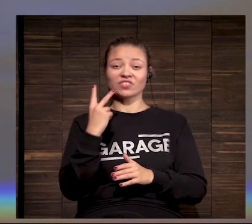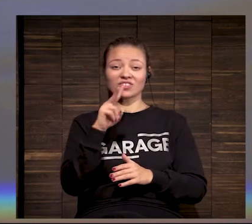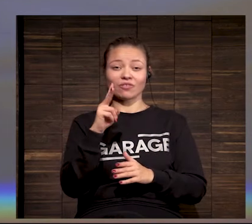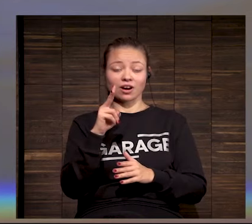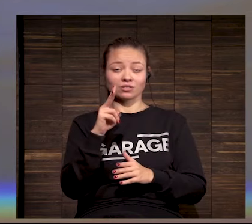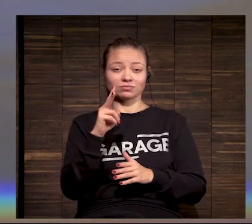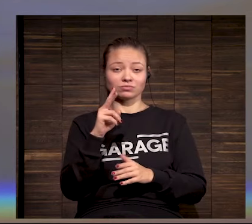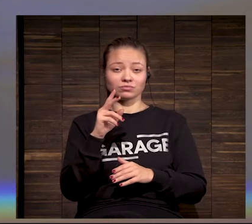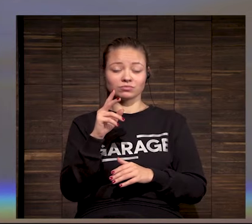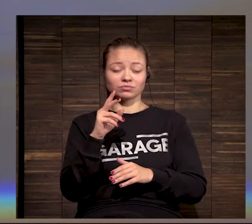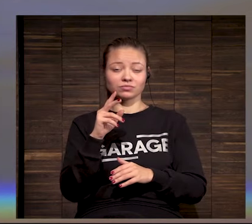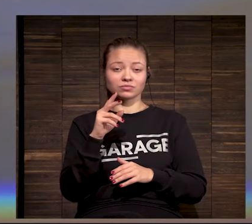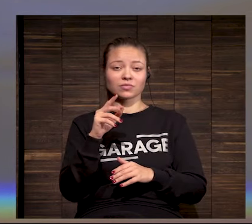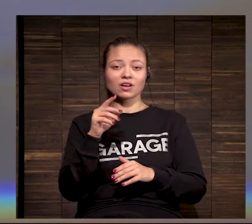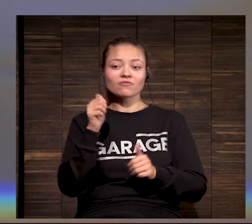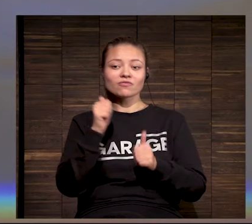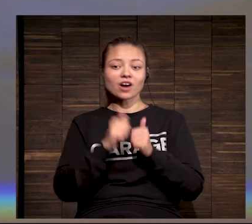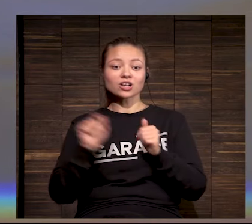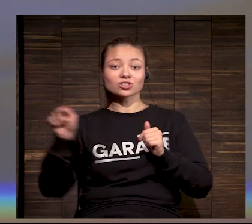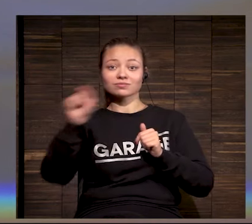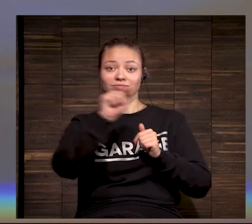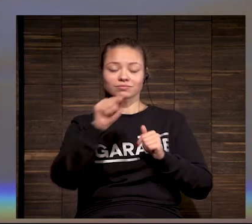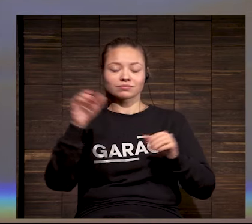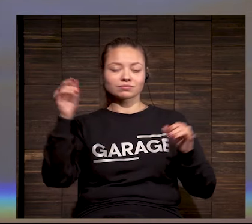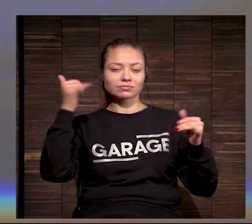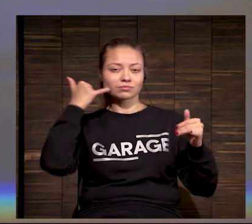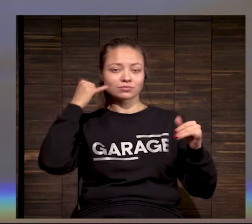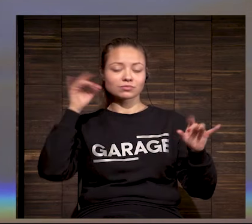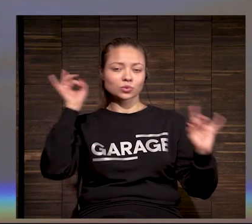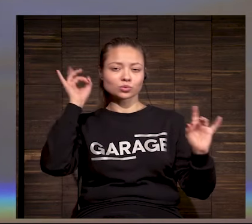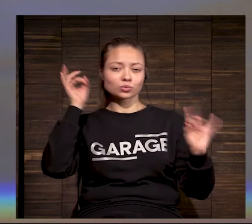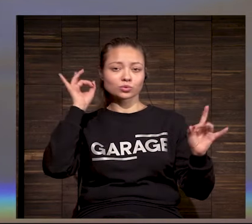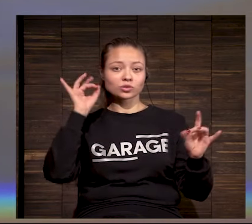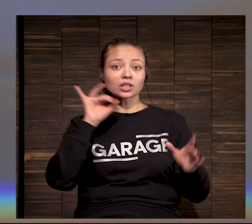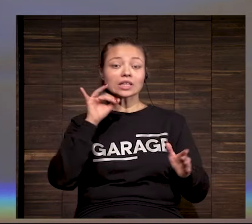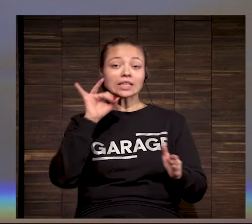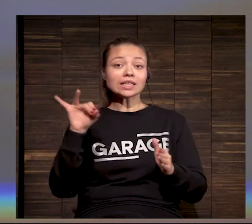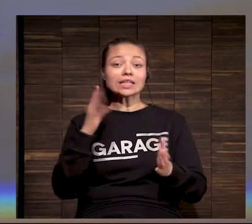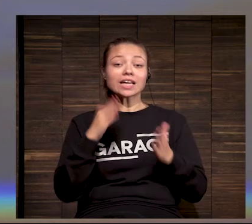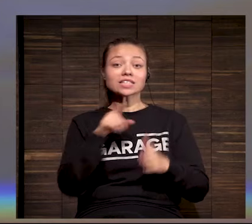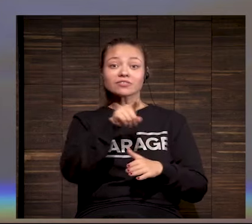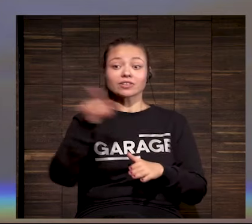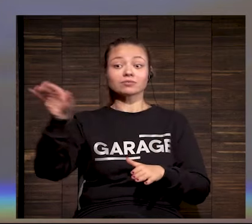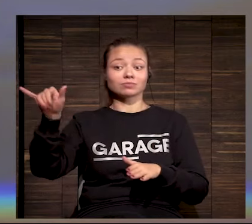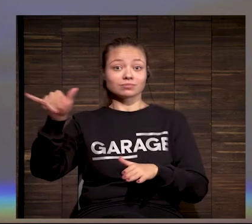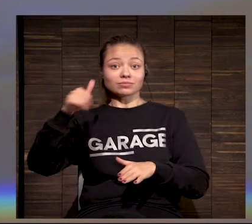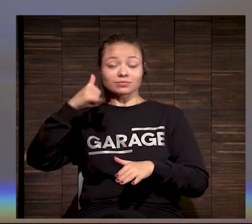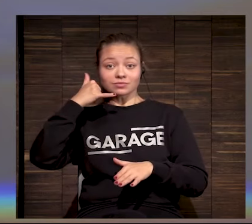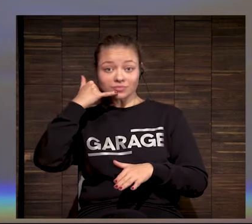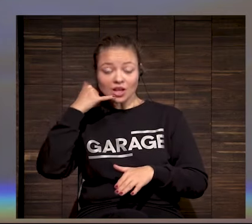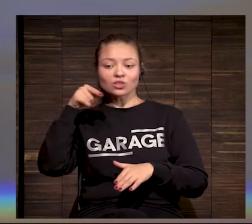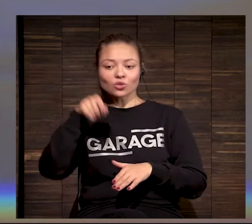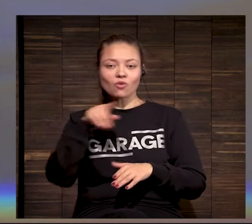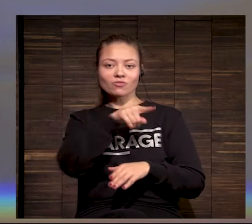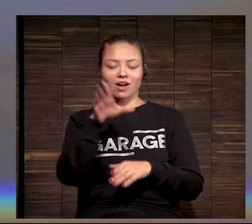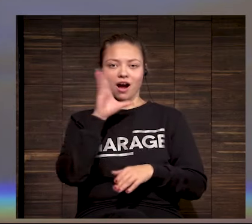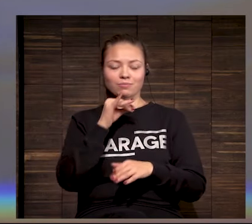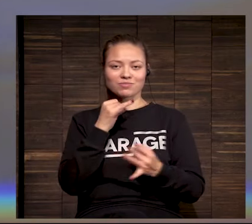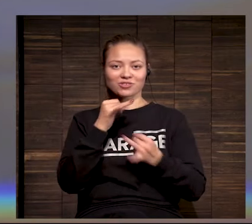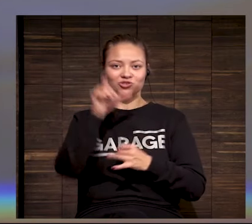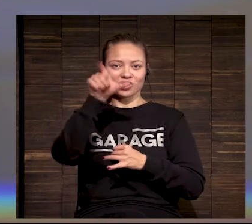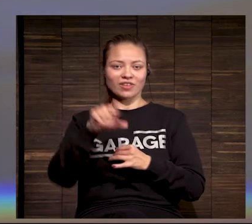в каждой из них зазвонил телефон и если вы снимаете трубку то вы могли поговорить с кем-то из будущего с человеком из